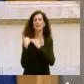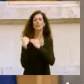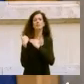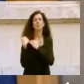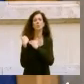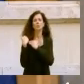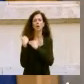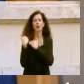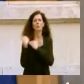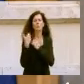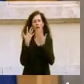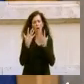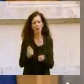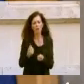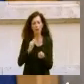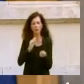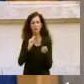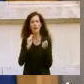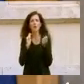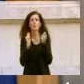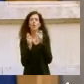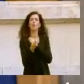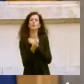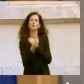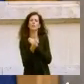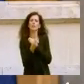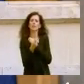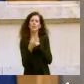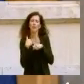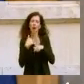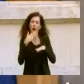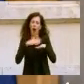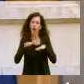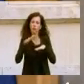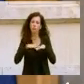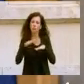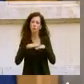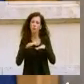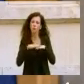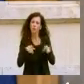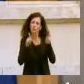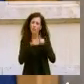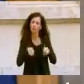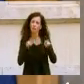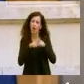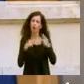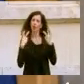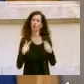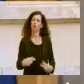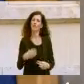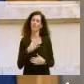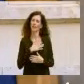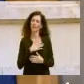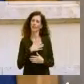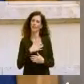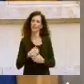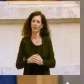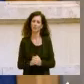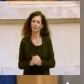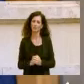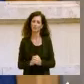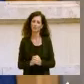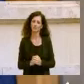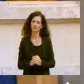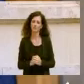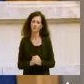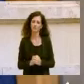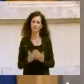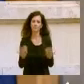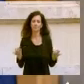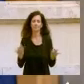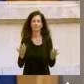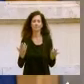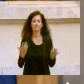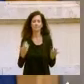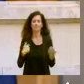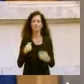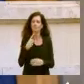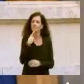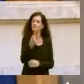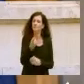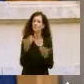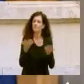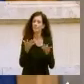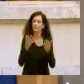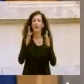modificare le nostre radicate abitudini di vita dico solo facciamo attenzione